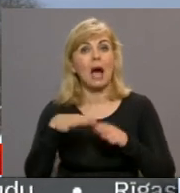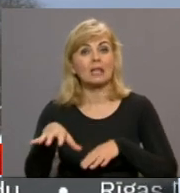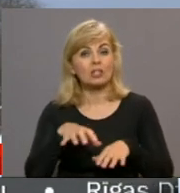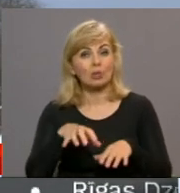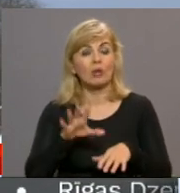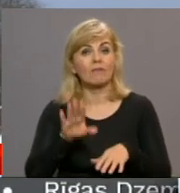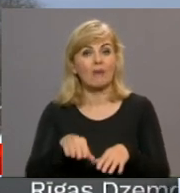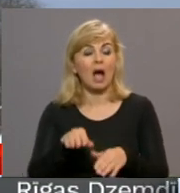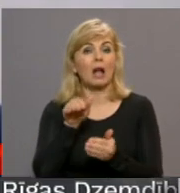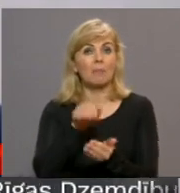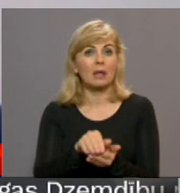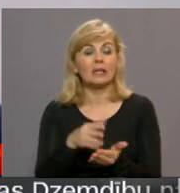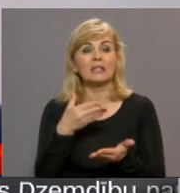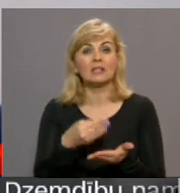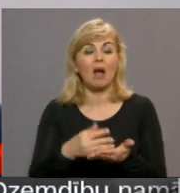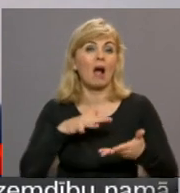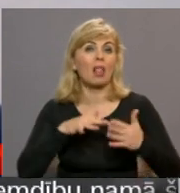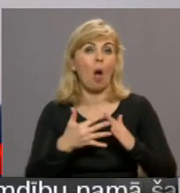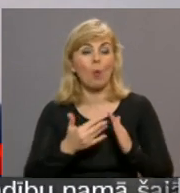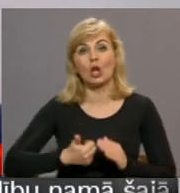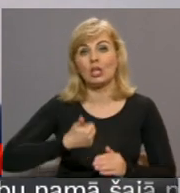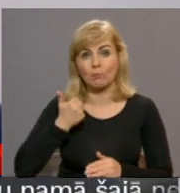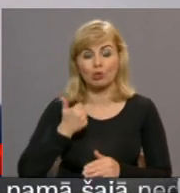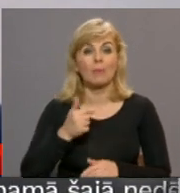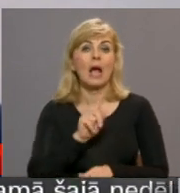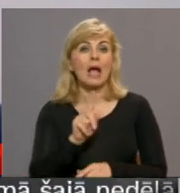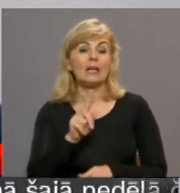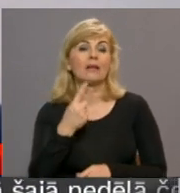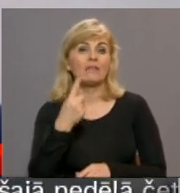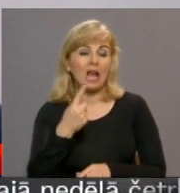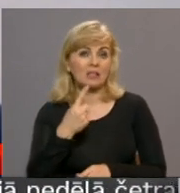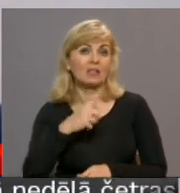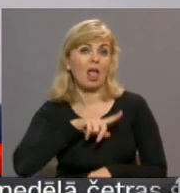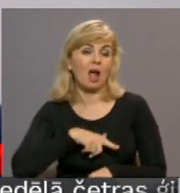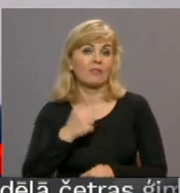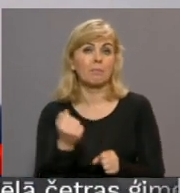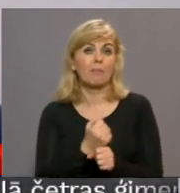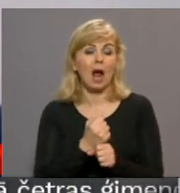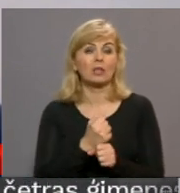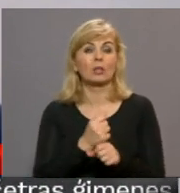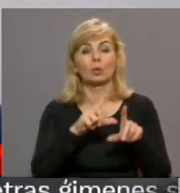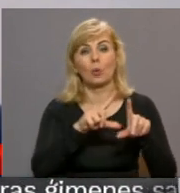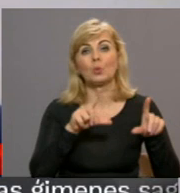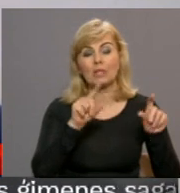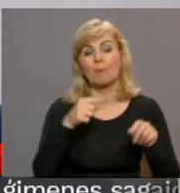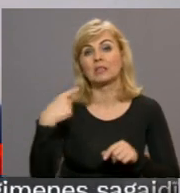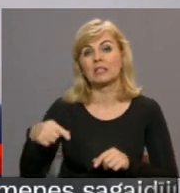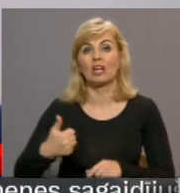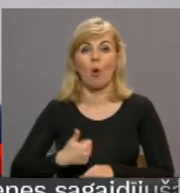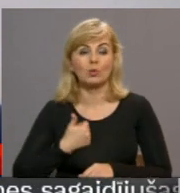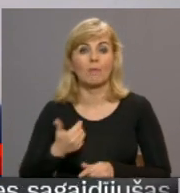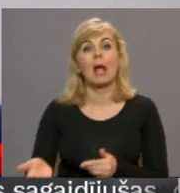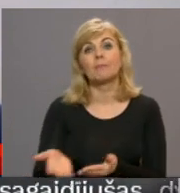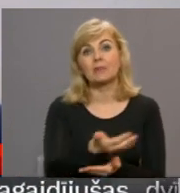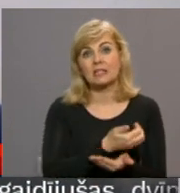savā lauku īpašumā. Latvijā mums ir viens pārstādes uzņēmums, bet ir arī citi uzņēmumi, kas